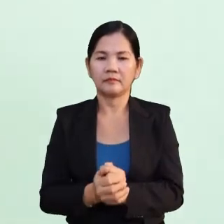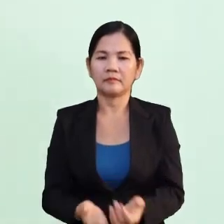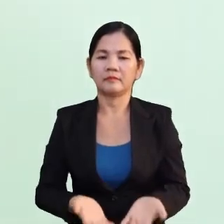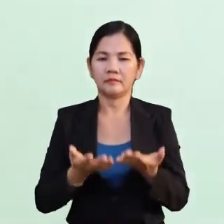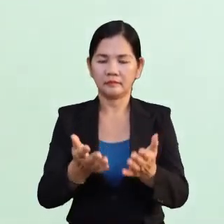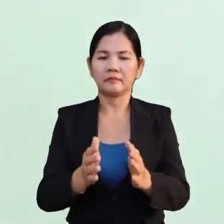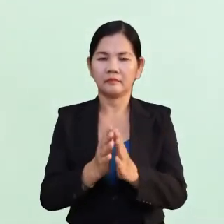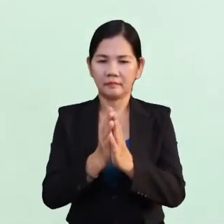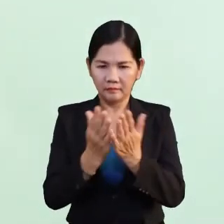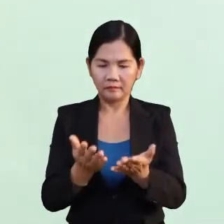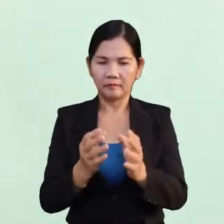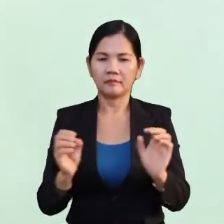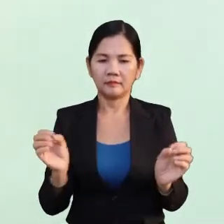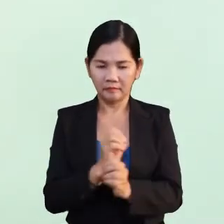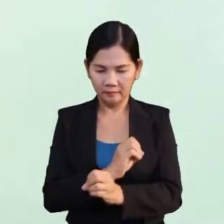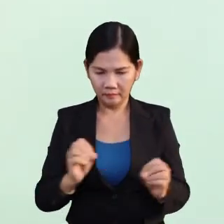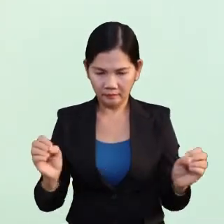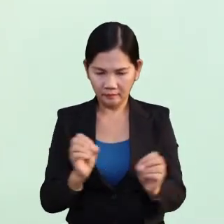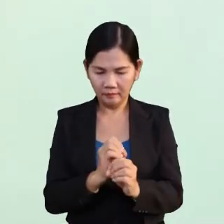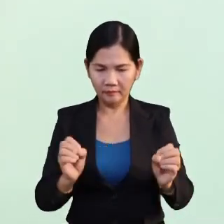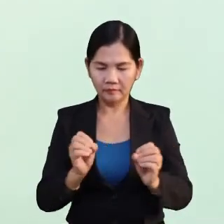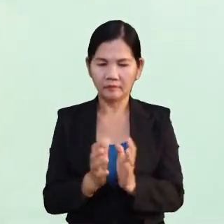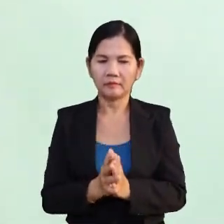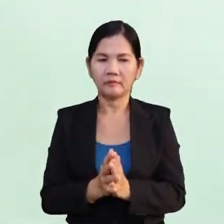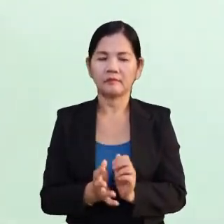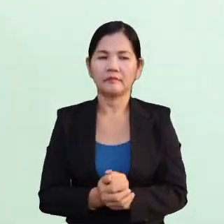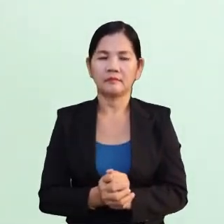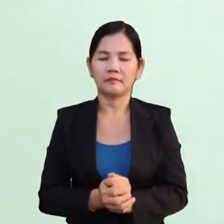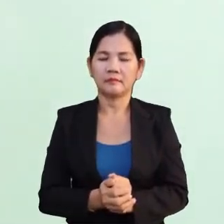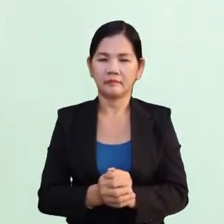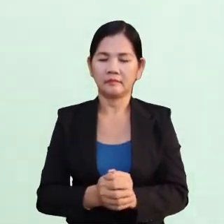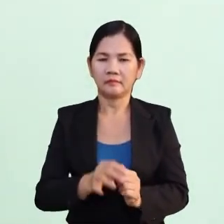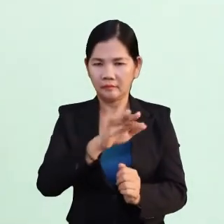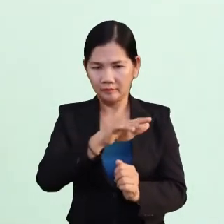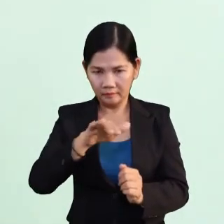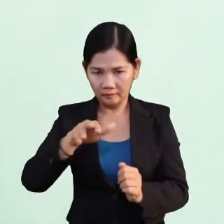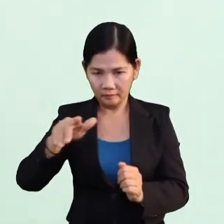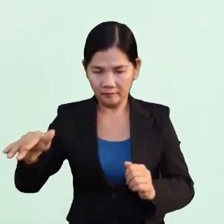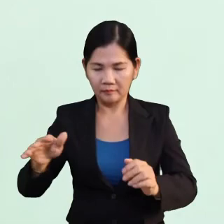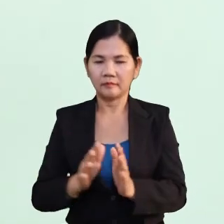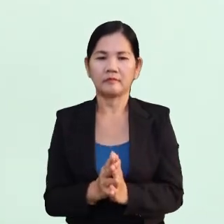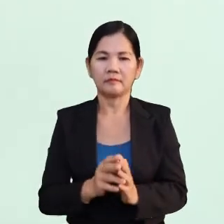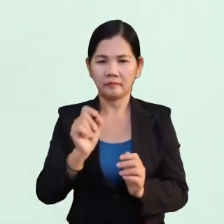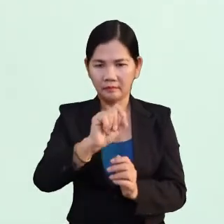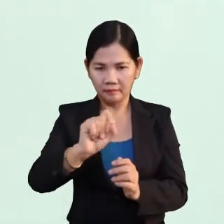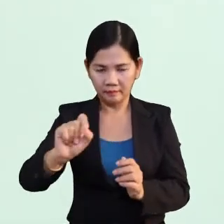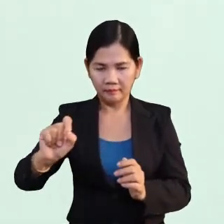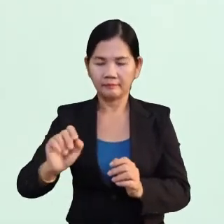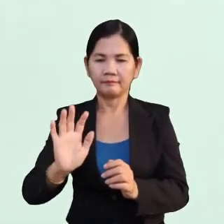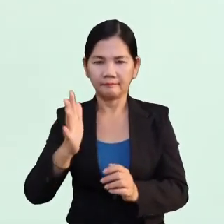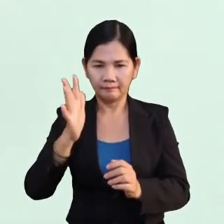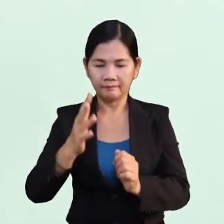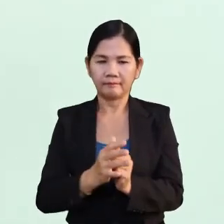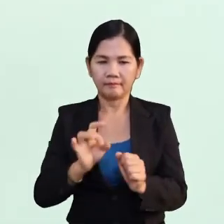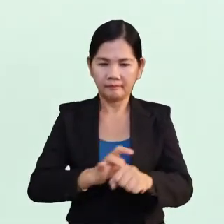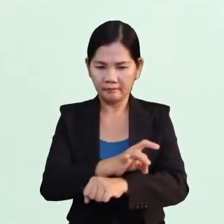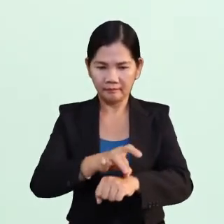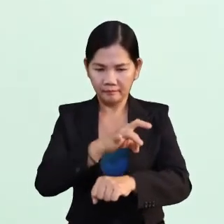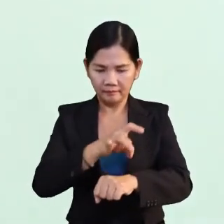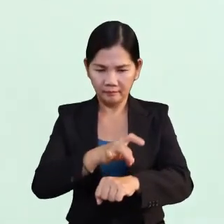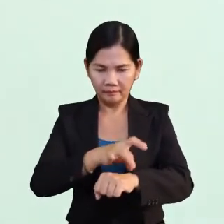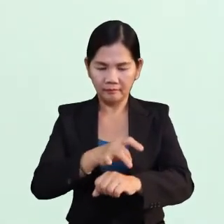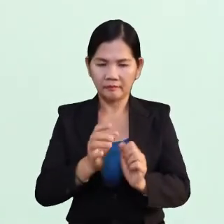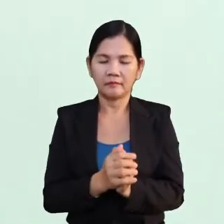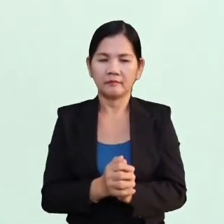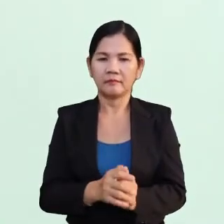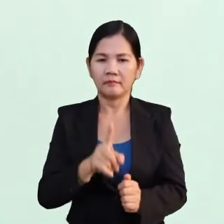នុងសៀវភៅកូនមិនបាច់សរសេរនេះអក្សរដែលអ្នកគ្រូសរសេរខាងលើកូនអត់បាច់សរសេរណាចាអ្នកគ្រូទុកពេលឲ្យកូនស